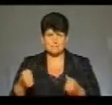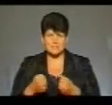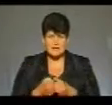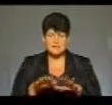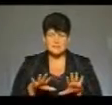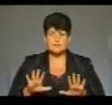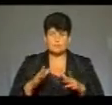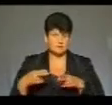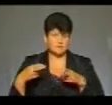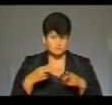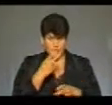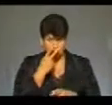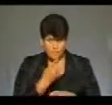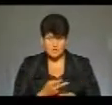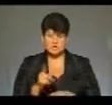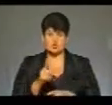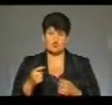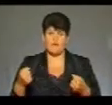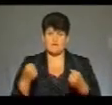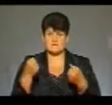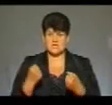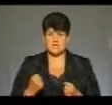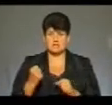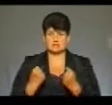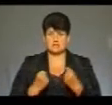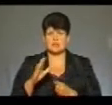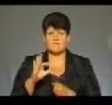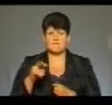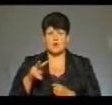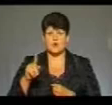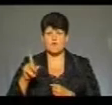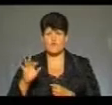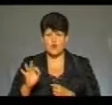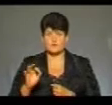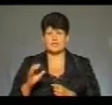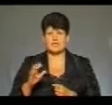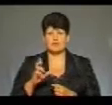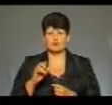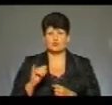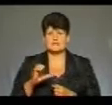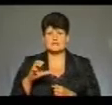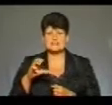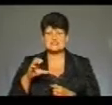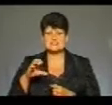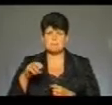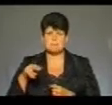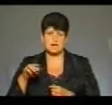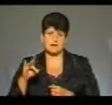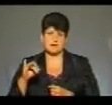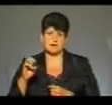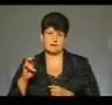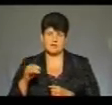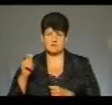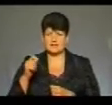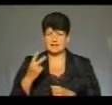події, побачили, що зіткнулися вантажний автомобіль марки «Вольво» і бус-спринтер. Було викликано дві бригади швидкої